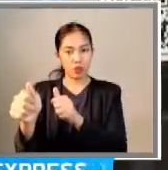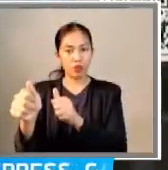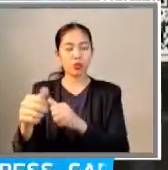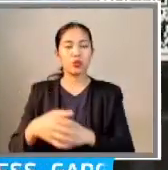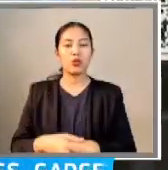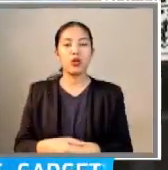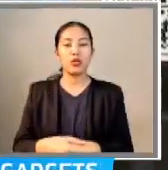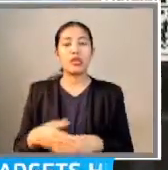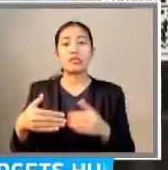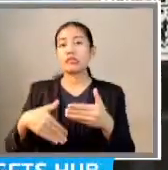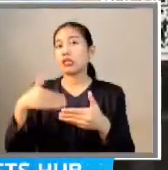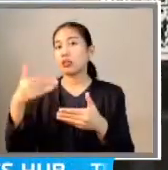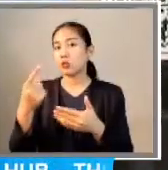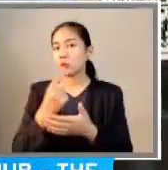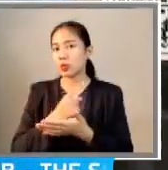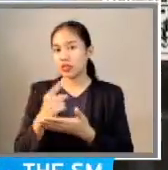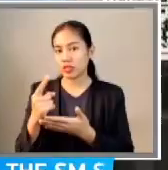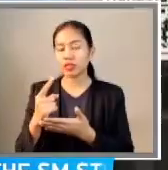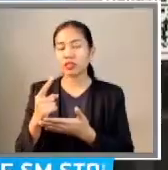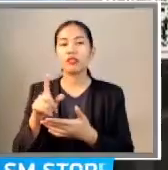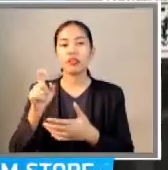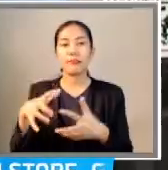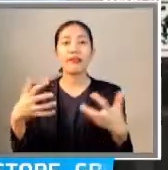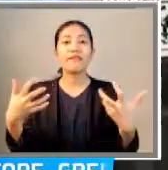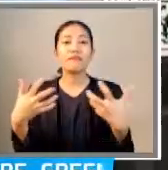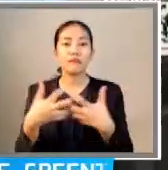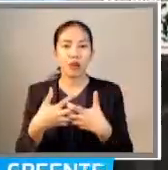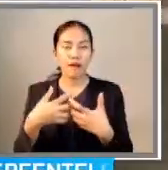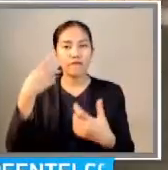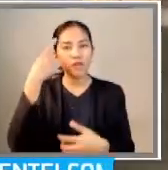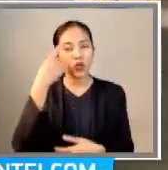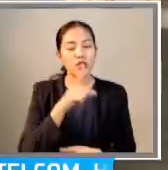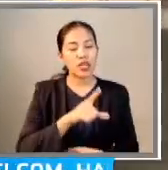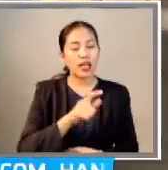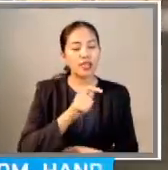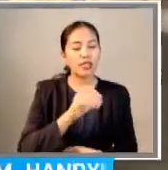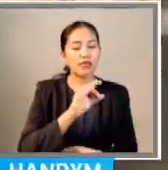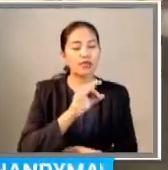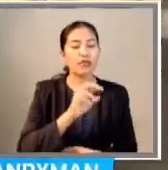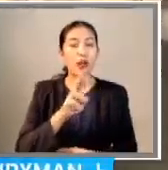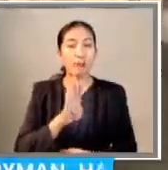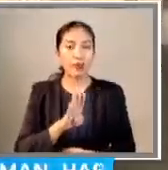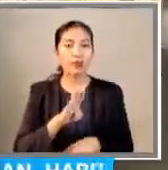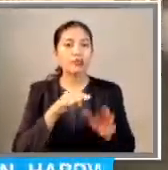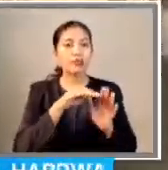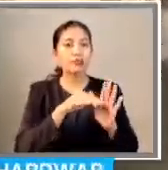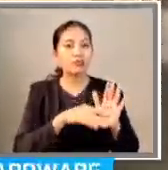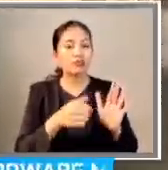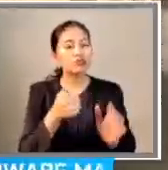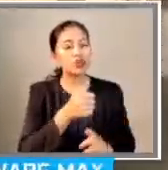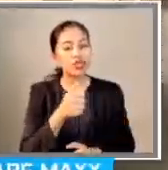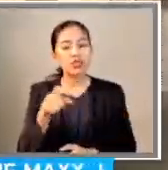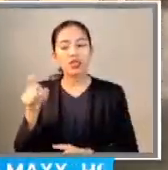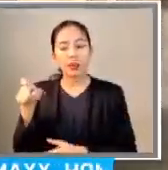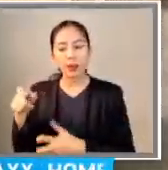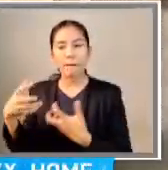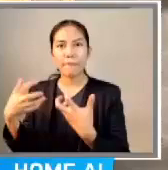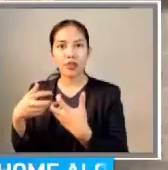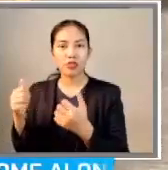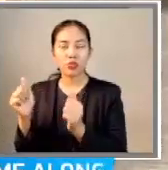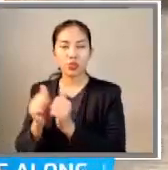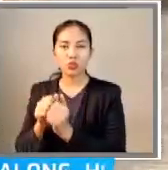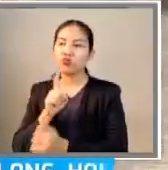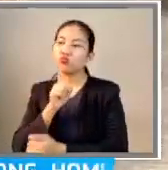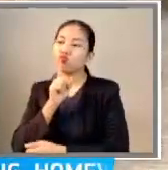ay tugma na sa official fare matrix ng LTFRB ang singil sa mga bus. Batid naman daw ng LTFRB na maaaring may human error